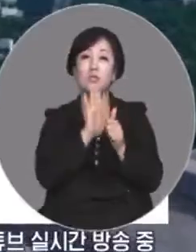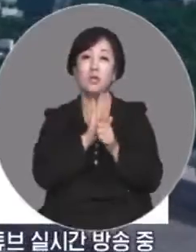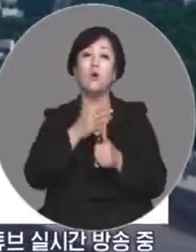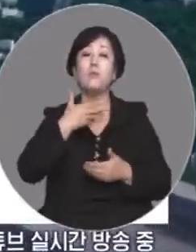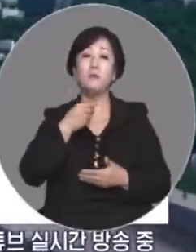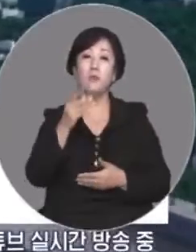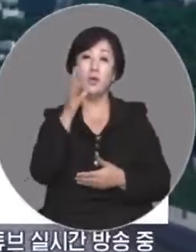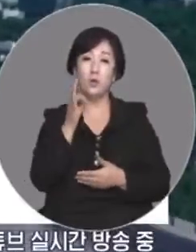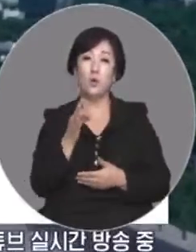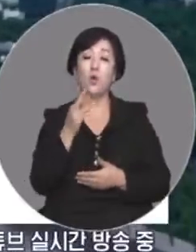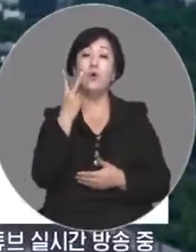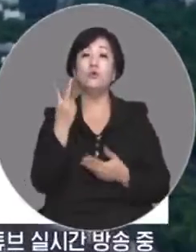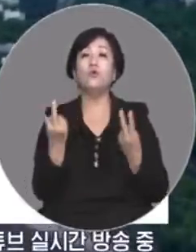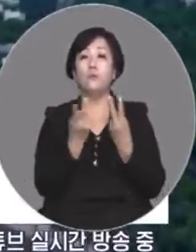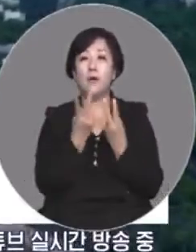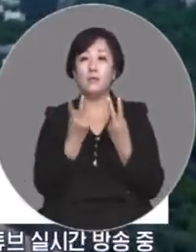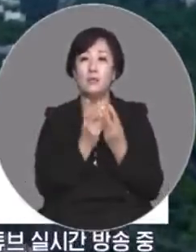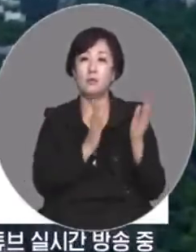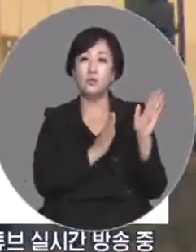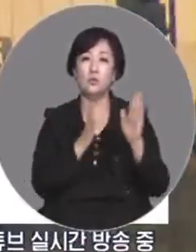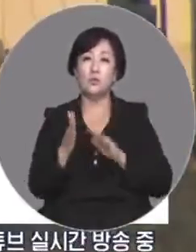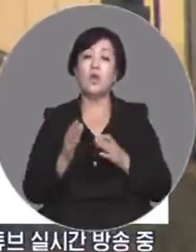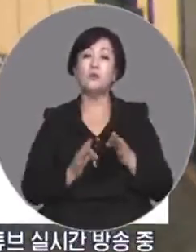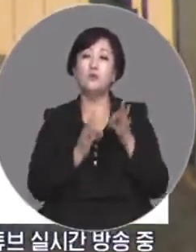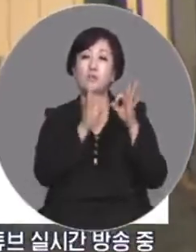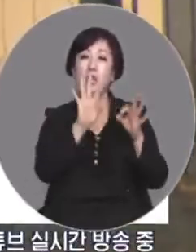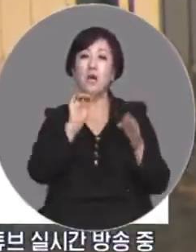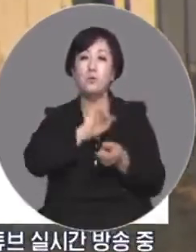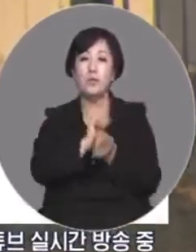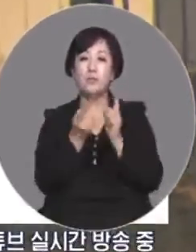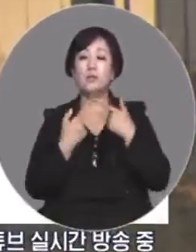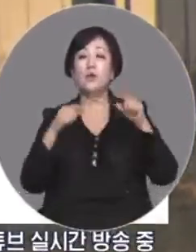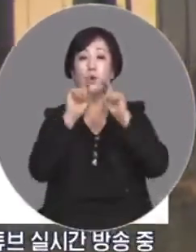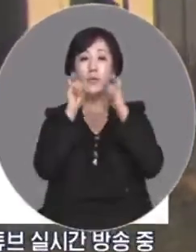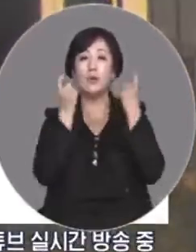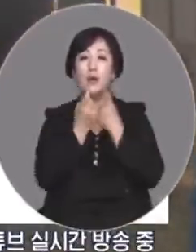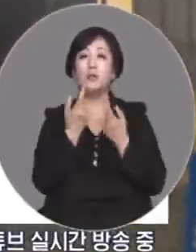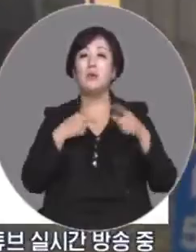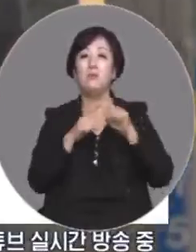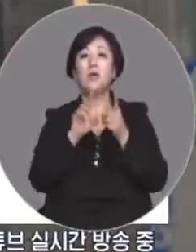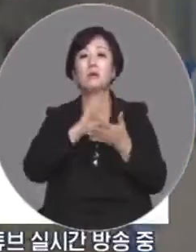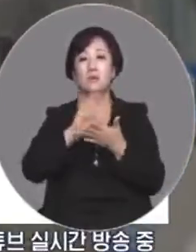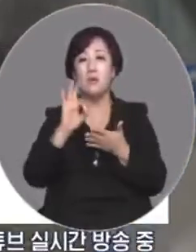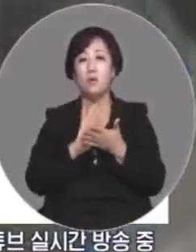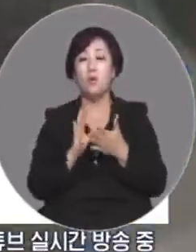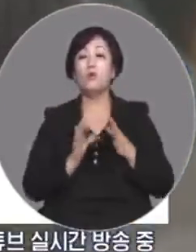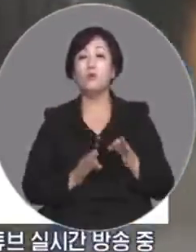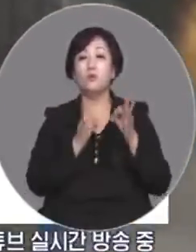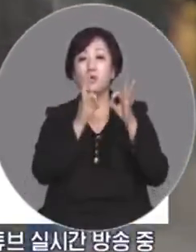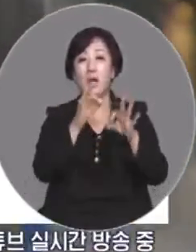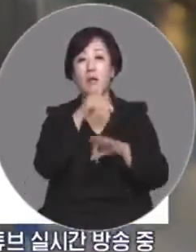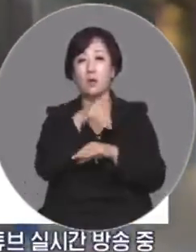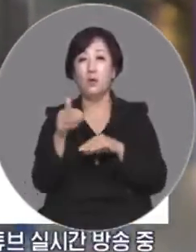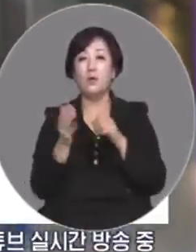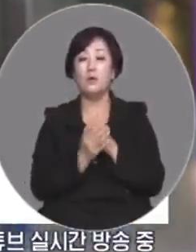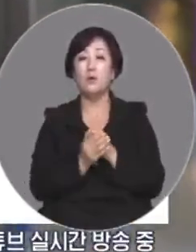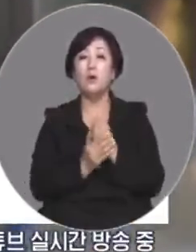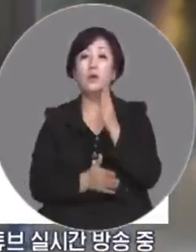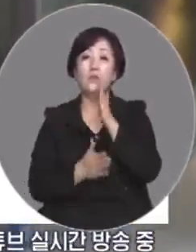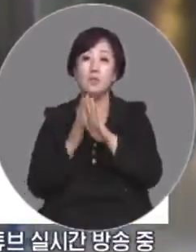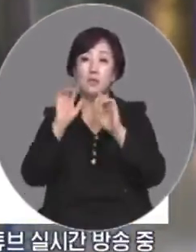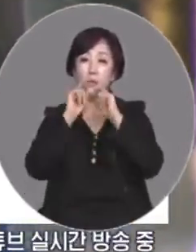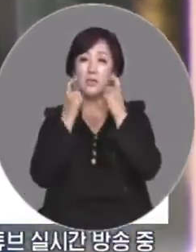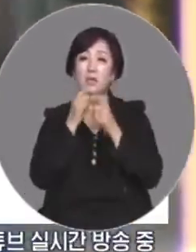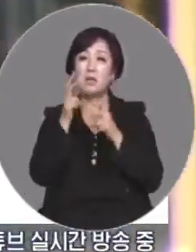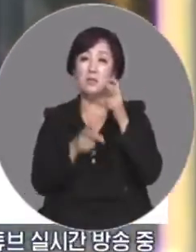임대료 두 가지 방식으로 투자비를 회수하는 혼합형 민자 방식을 활용하기로 했습니다. 이에 대해 울산시는